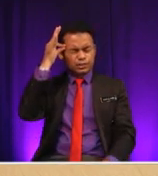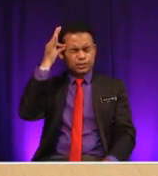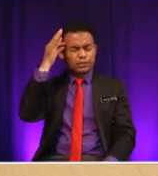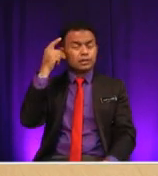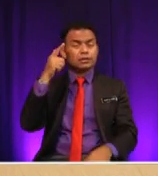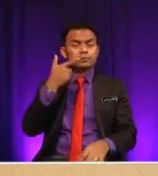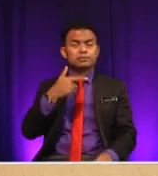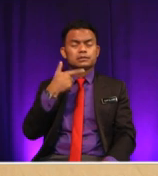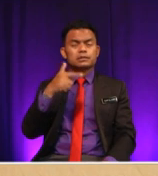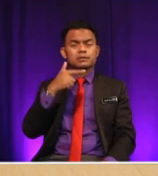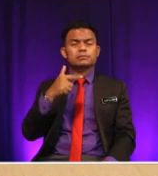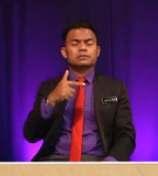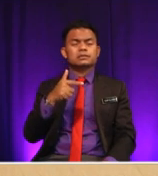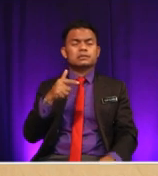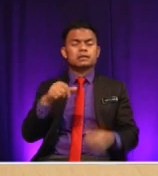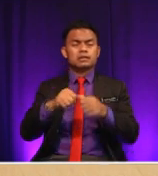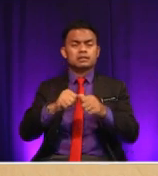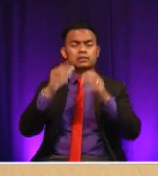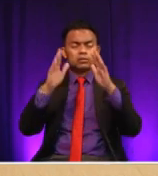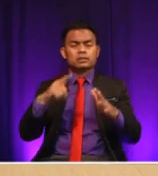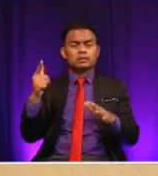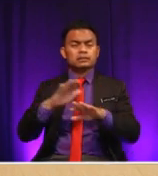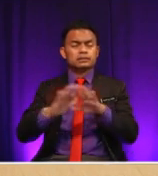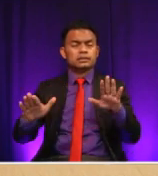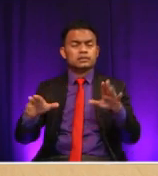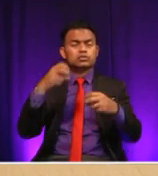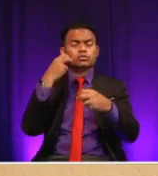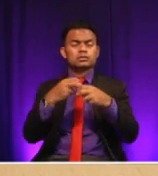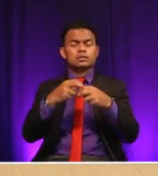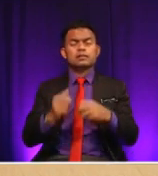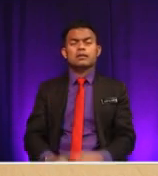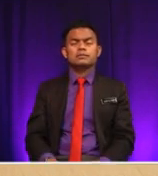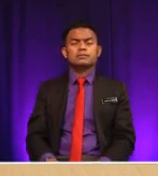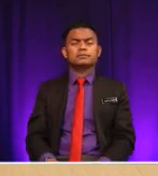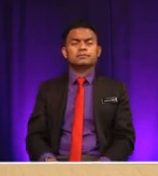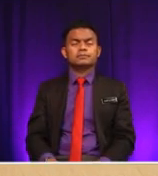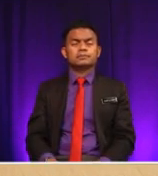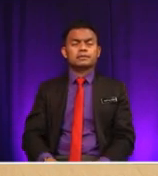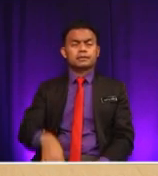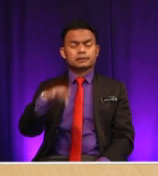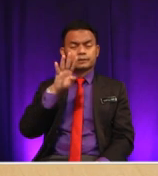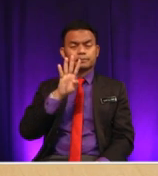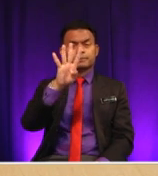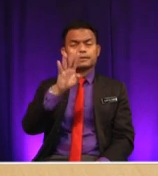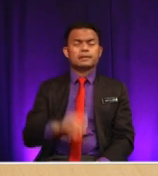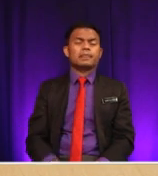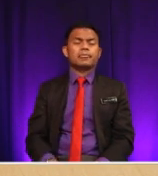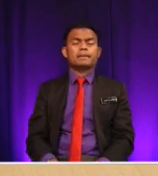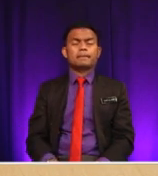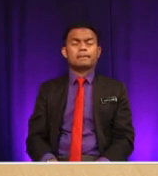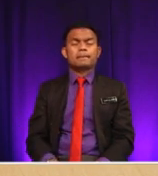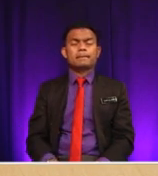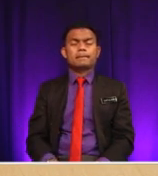itu agar tidak menyusahkan orang lain oke manakala pada rangkap yang keempat diceritakan di sini